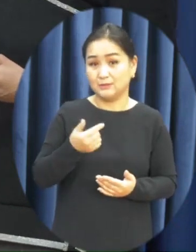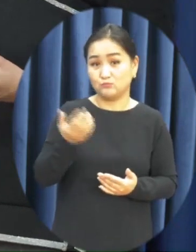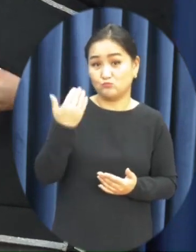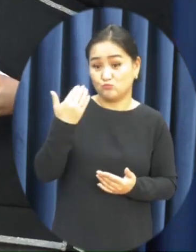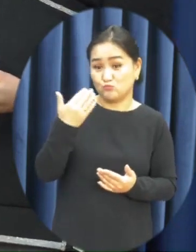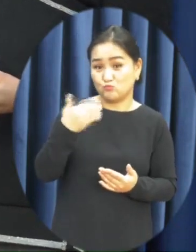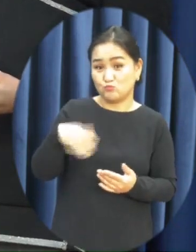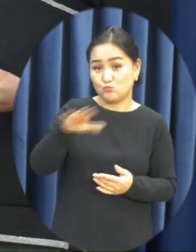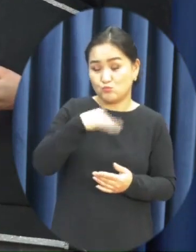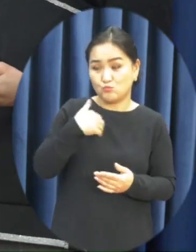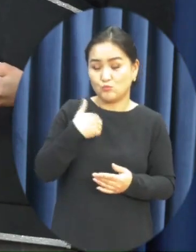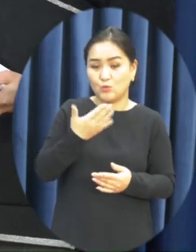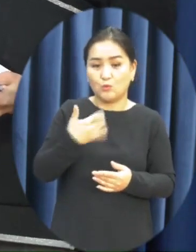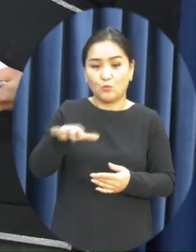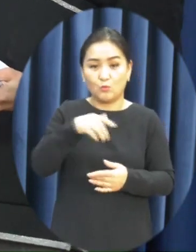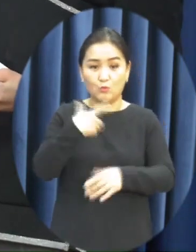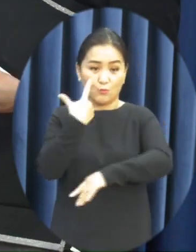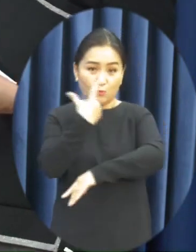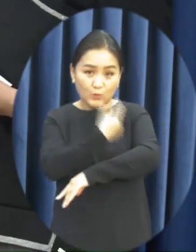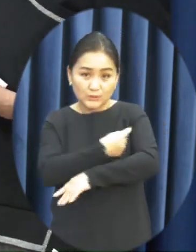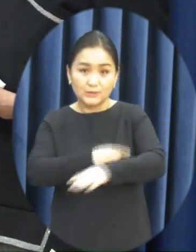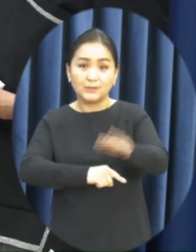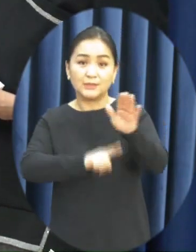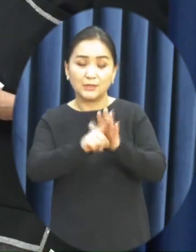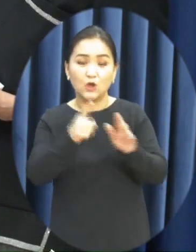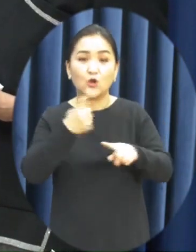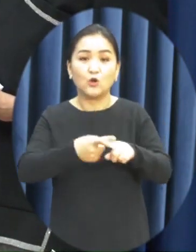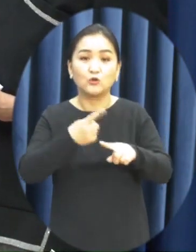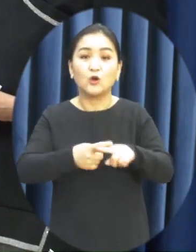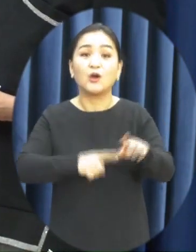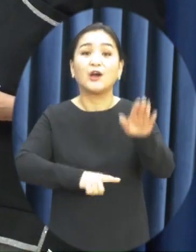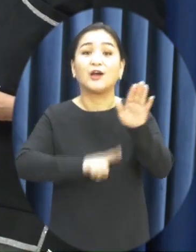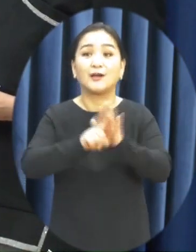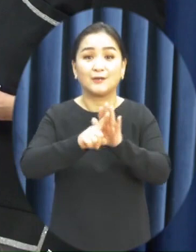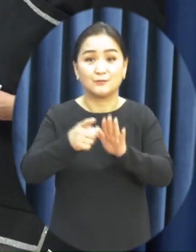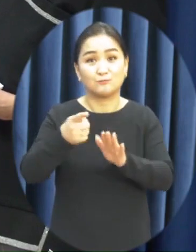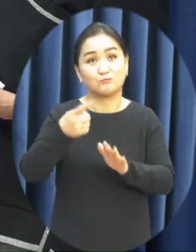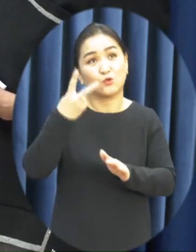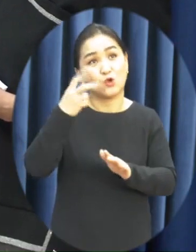སུས ནའི རེས སུར སྤྱེལ ཁག མུར གཁས སུགས